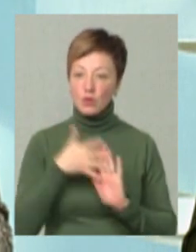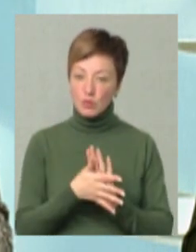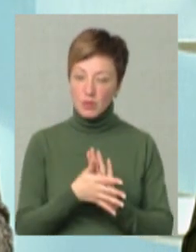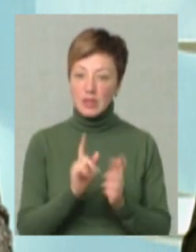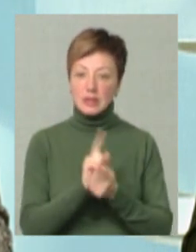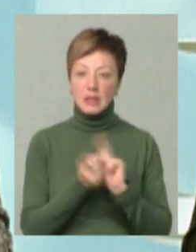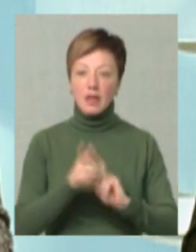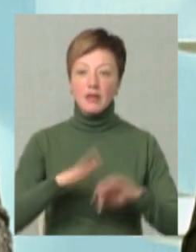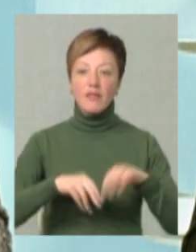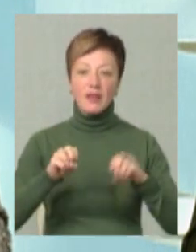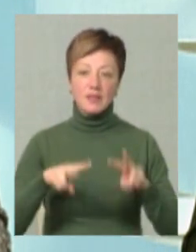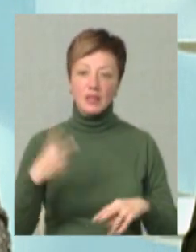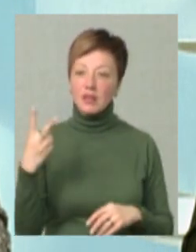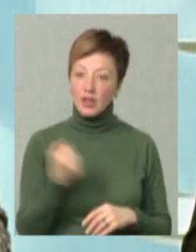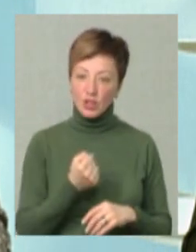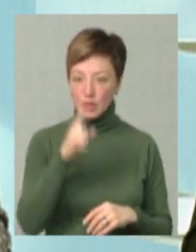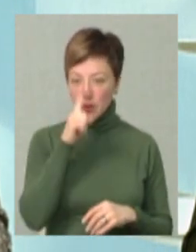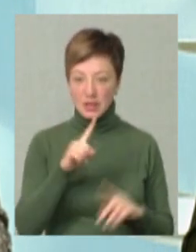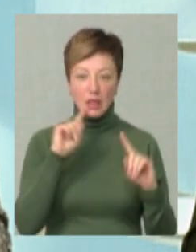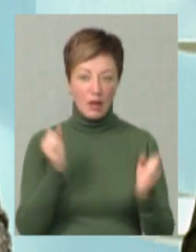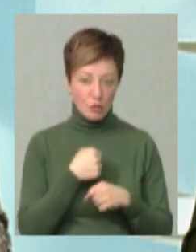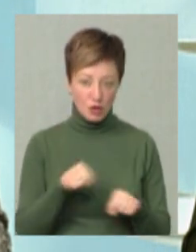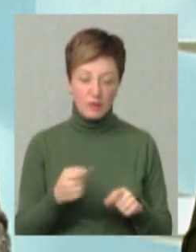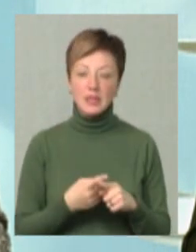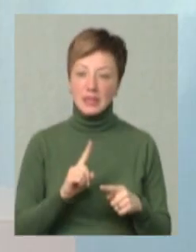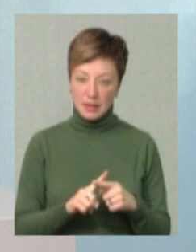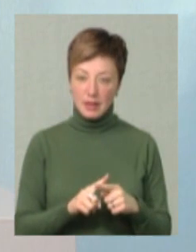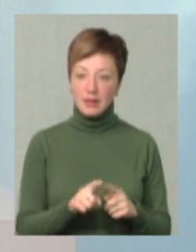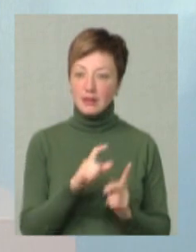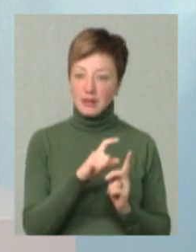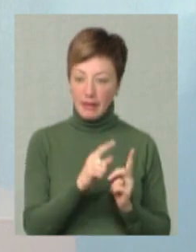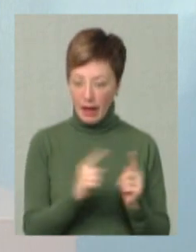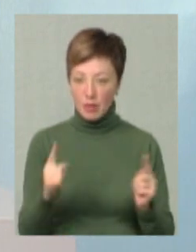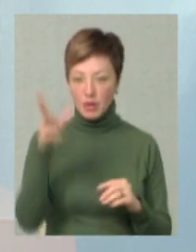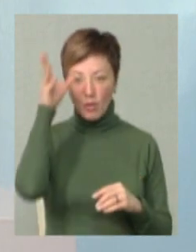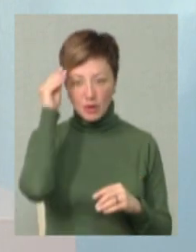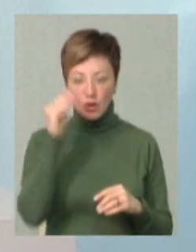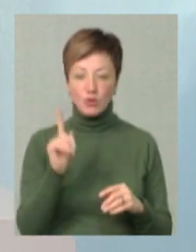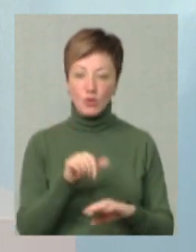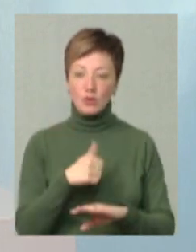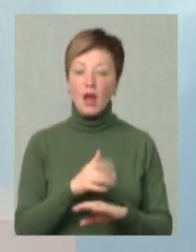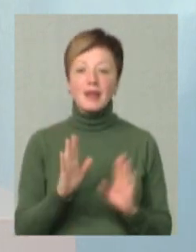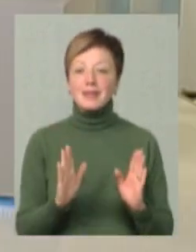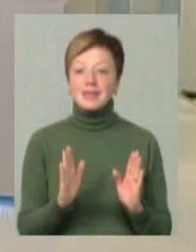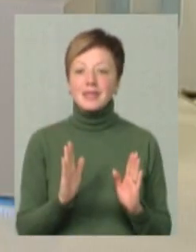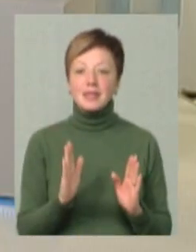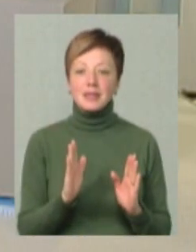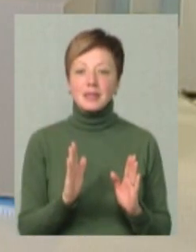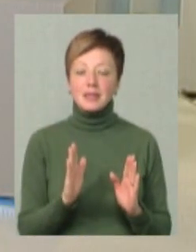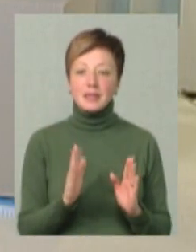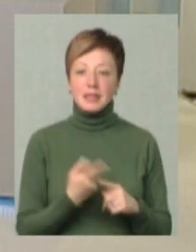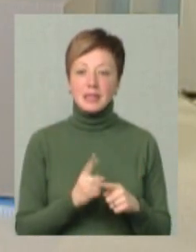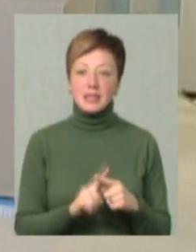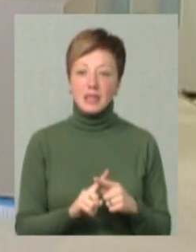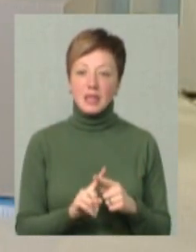стати фахівцем за 2 тижні чи за місяць неможливо. Оце такий термін, щоб опанувати простеньке. Тобто це буде в кращому випадку,